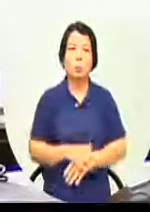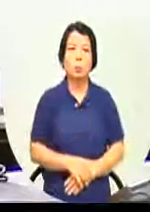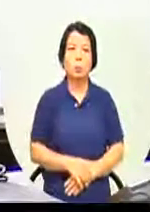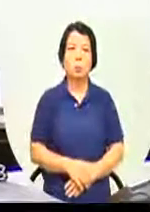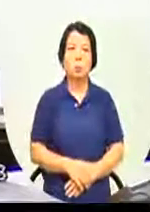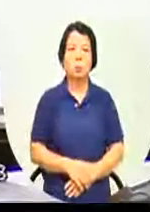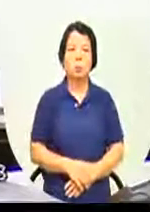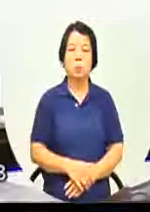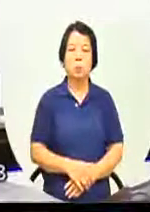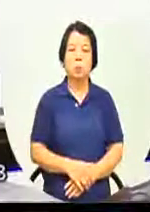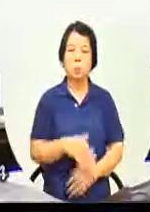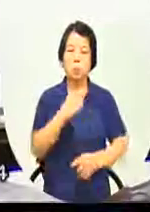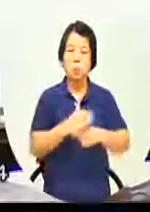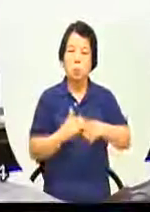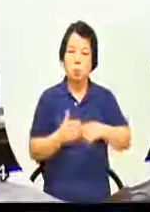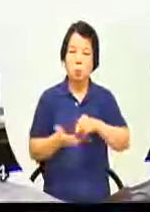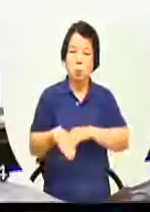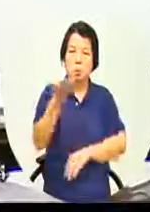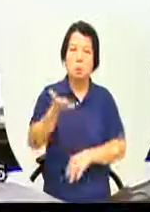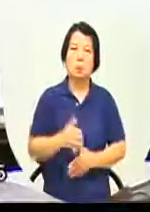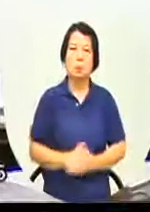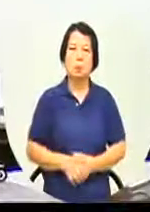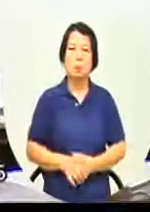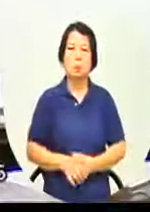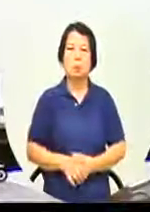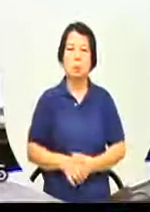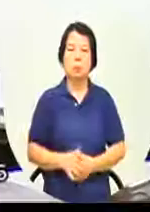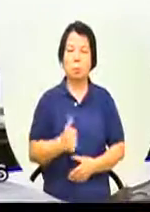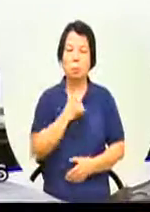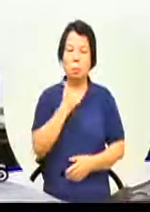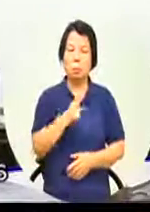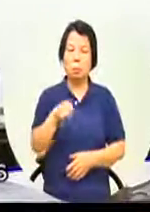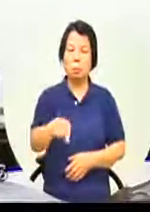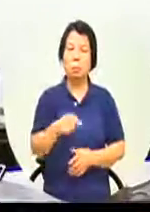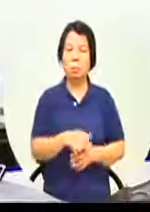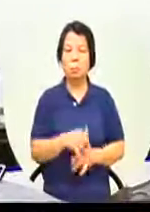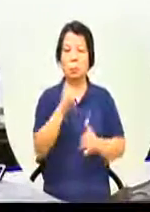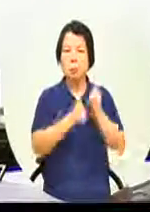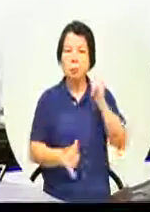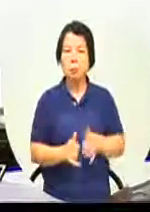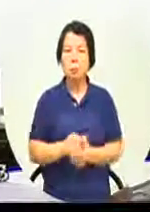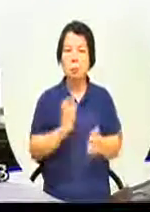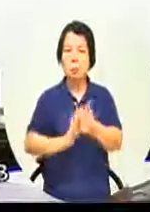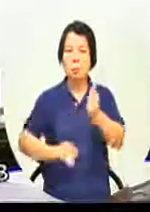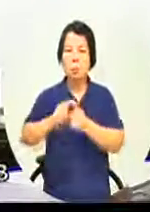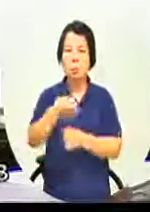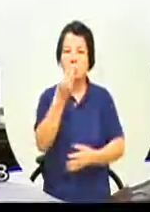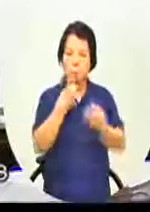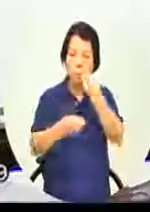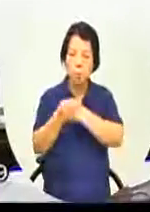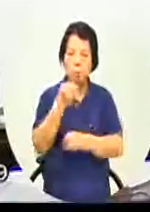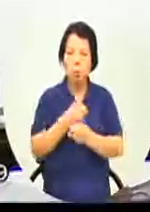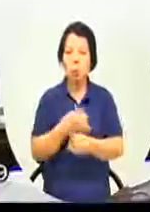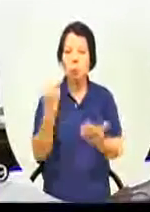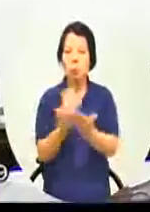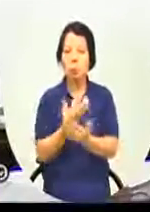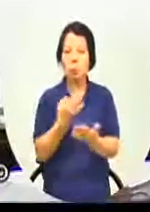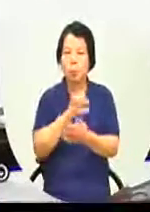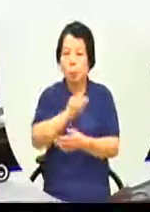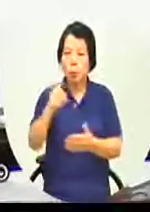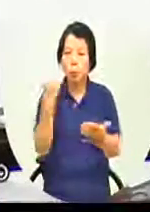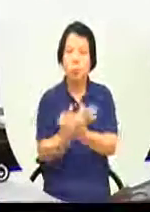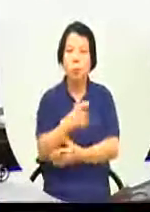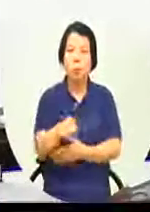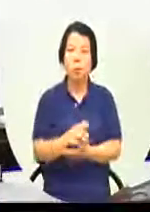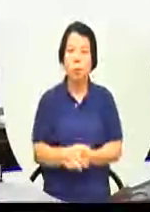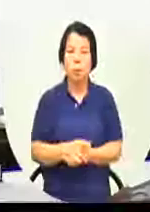减产超过超过一半以上了哈。我想其实那个时候造成他们很多的粮食不足，所以我们去看的时候，我们还